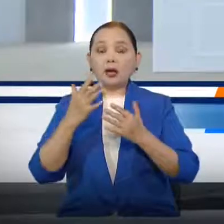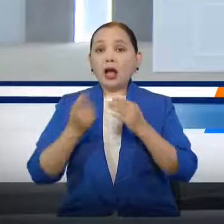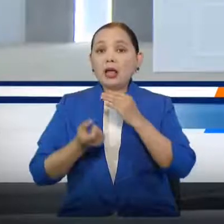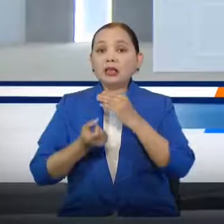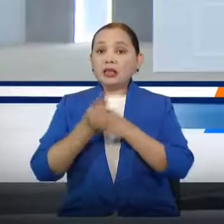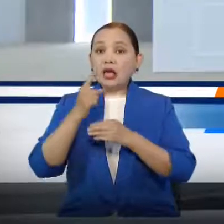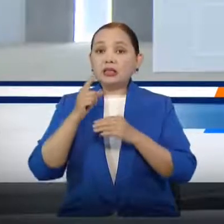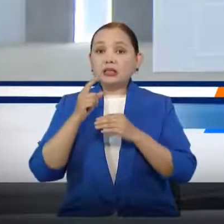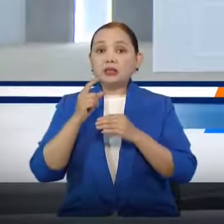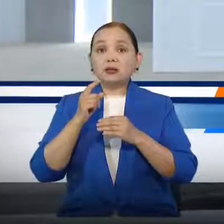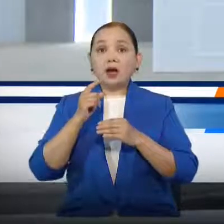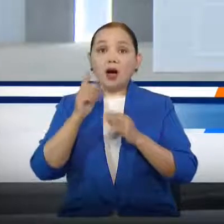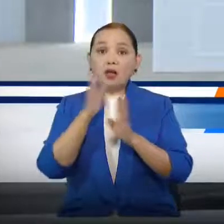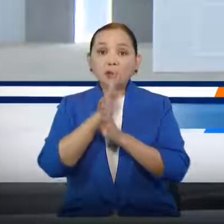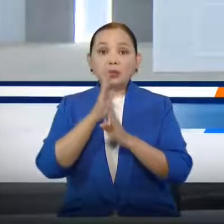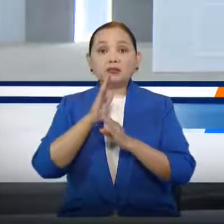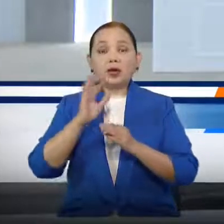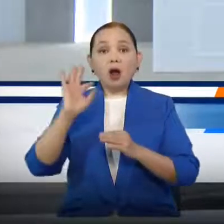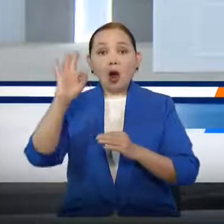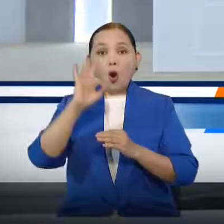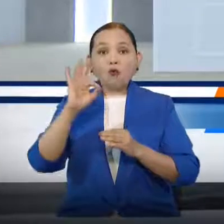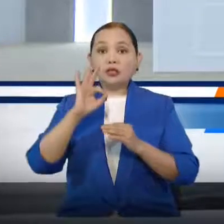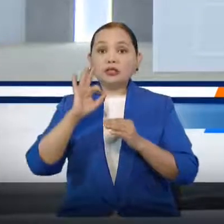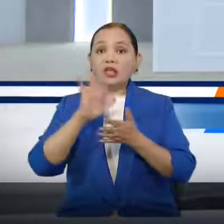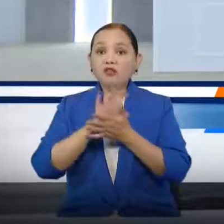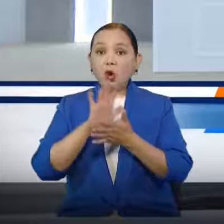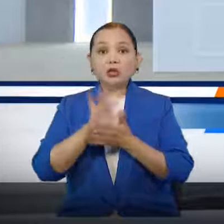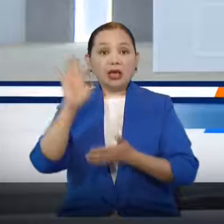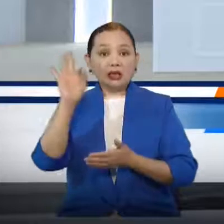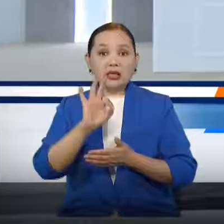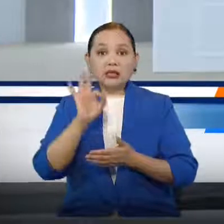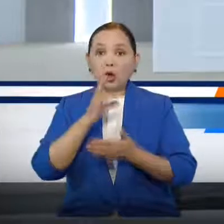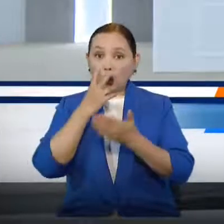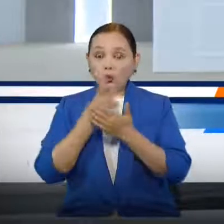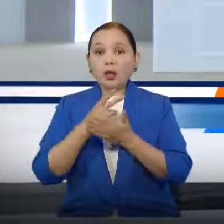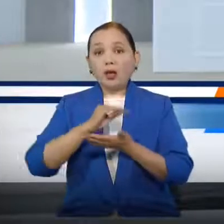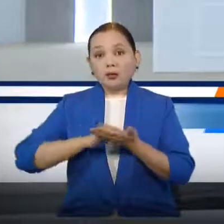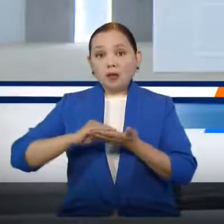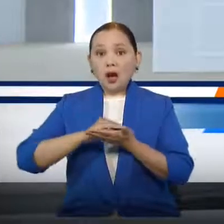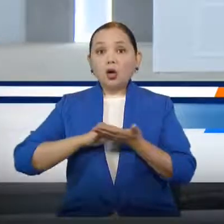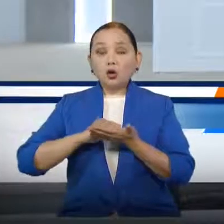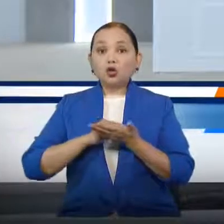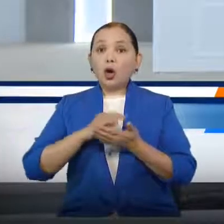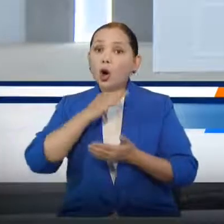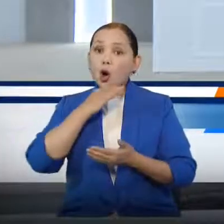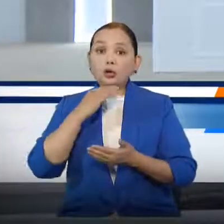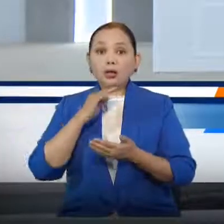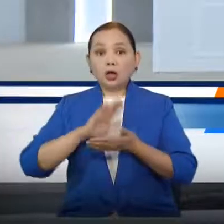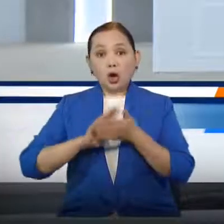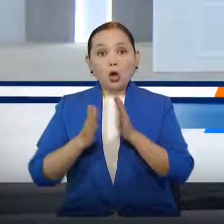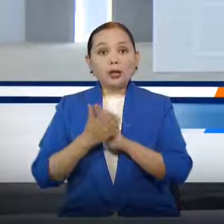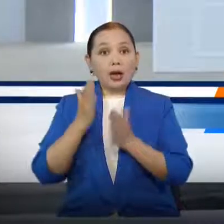ta'sirida atmosfera havosini ifloslanish hodisalari tez-tez kuzatilishi va takrorlanishi odatiy holga